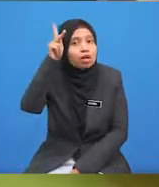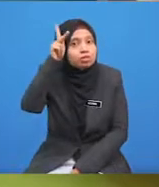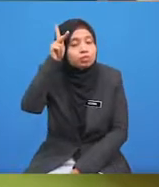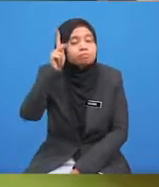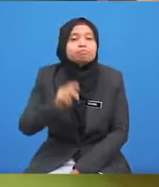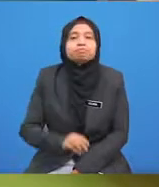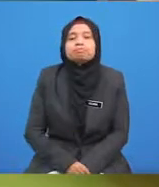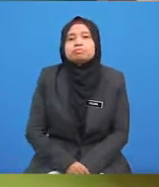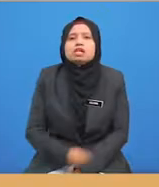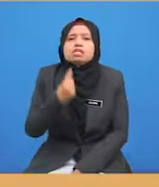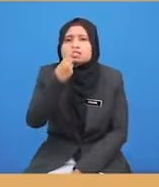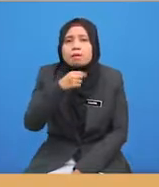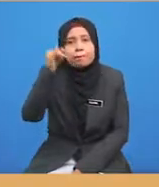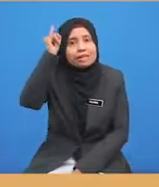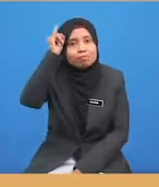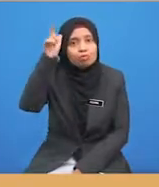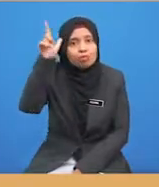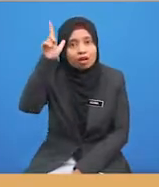mengenai Ibnu Khaldun.